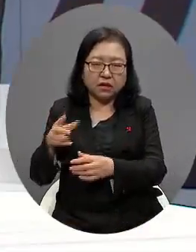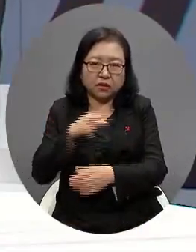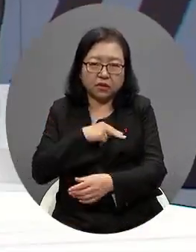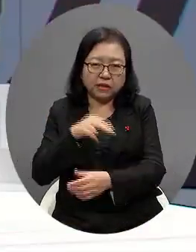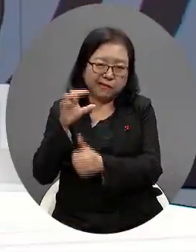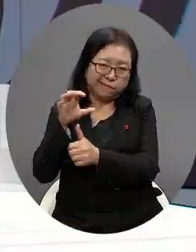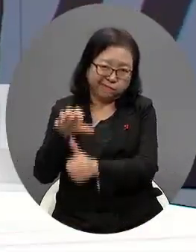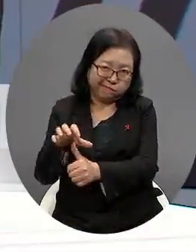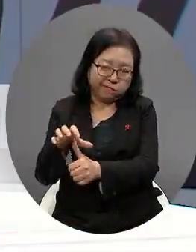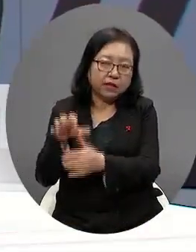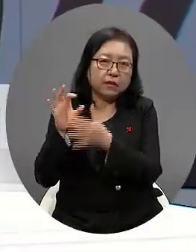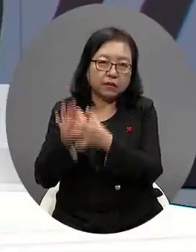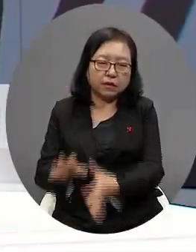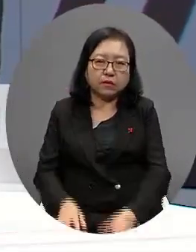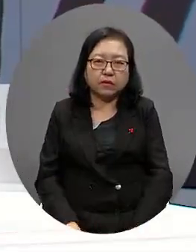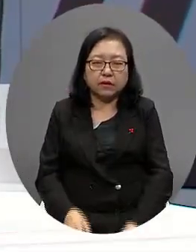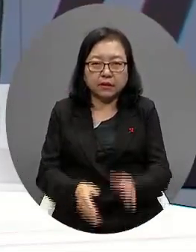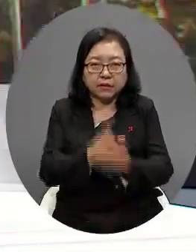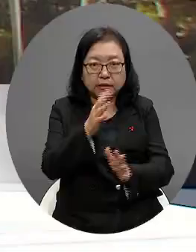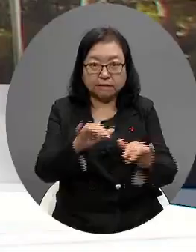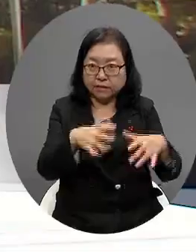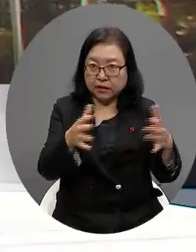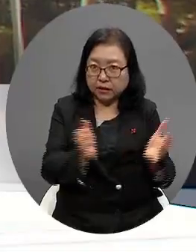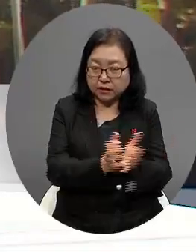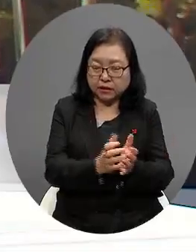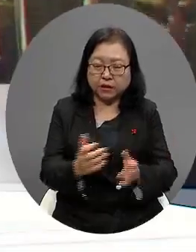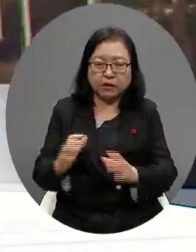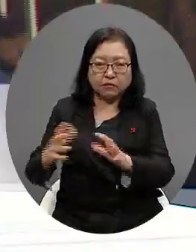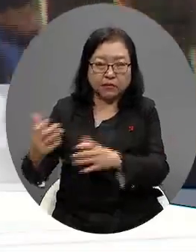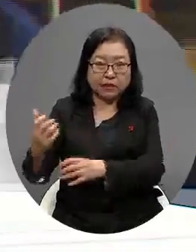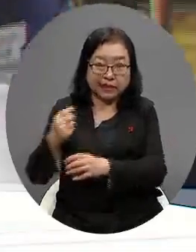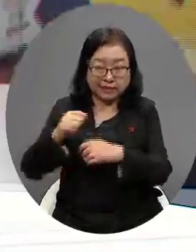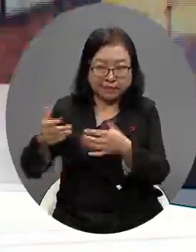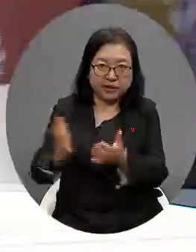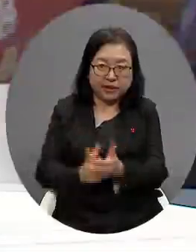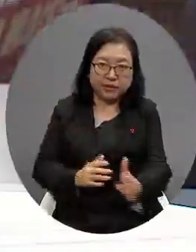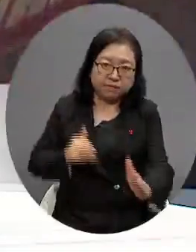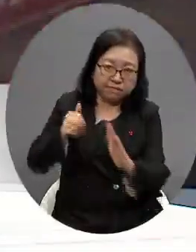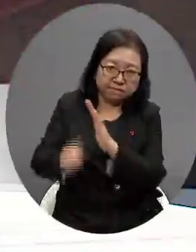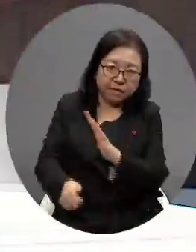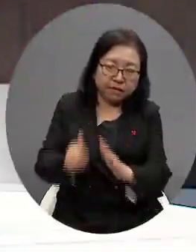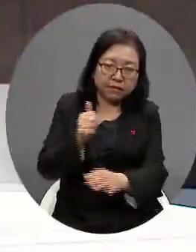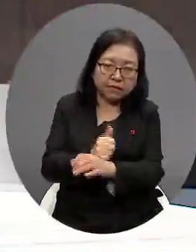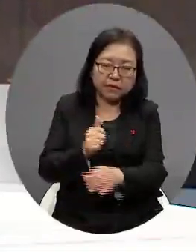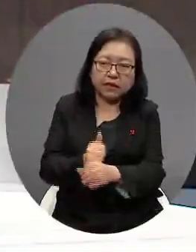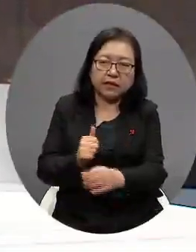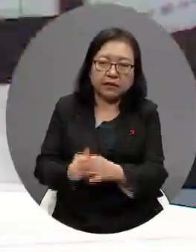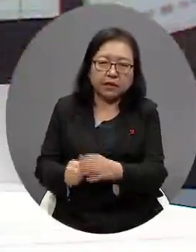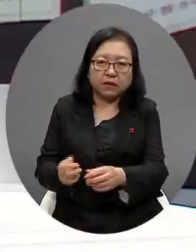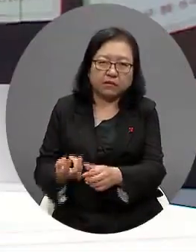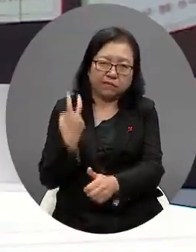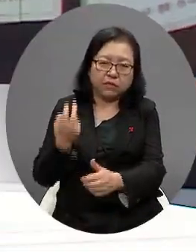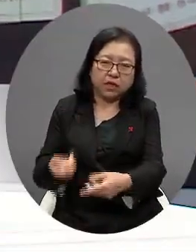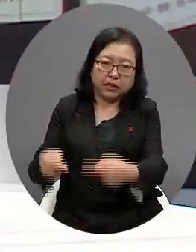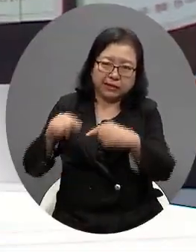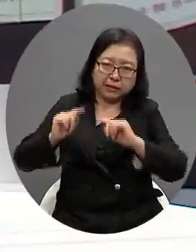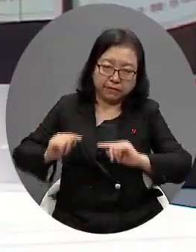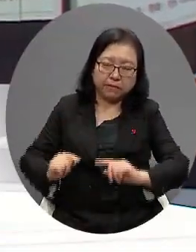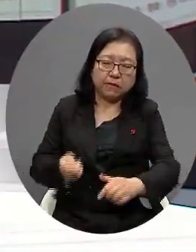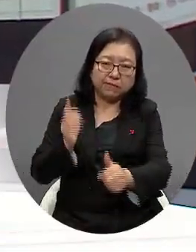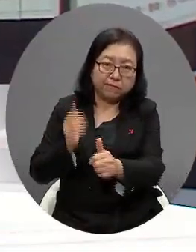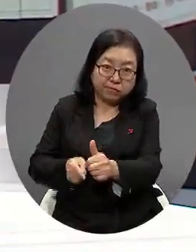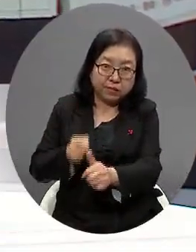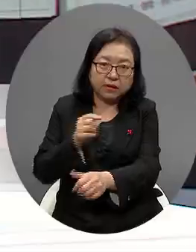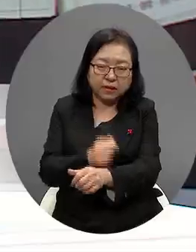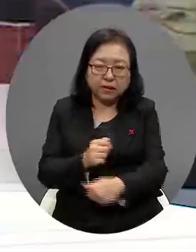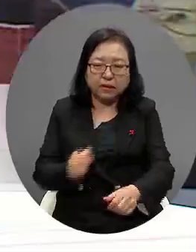높아지고 있습니다. 시민단체는 국민의힘 충북도당을 찾아가 탄핵 동참을 요구했고 계엄령 해제 결의안